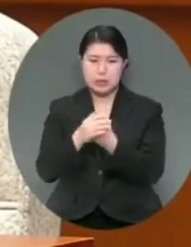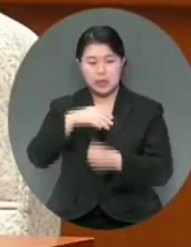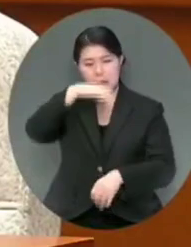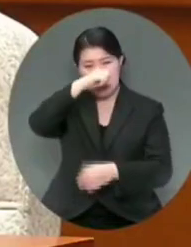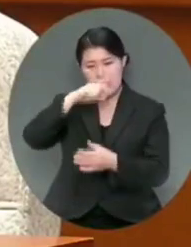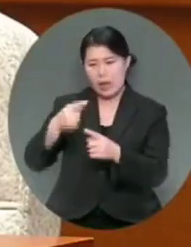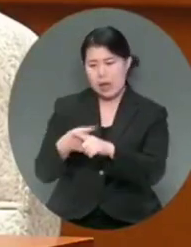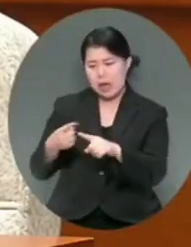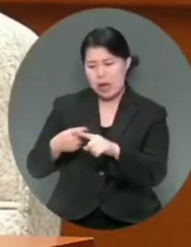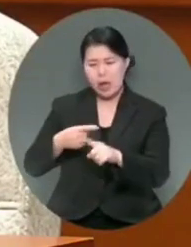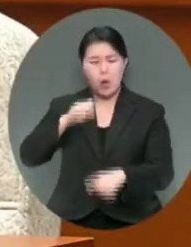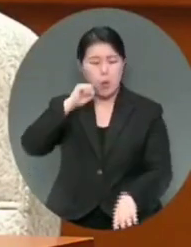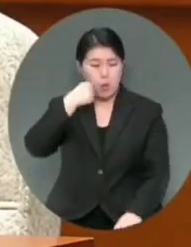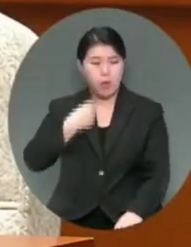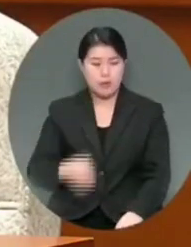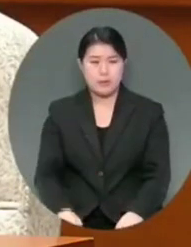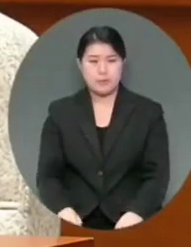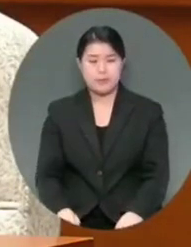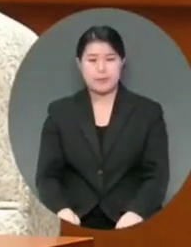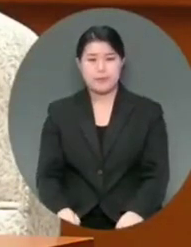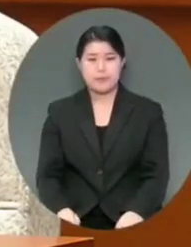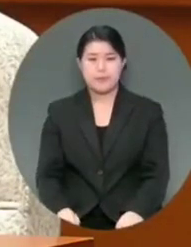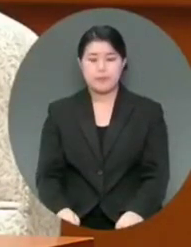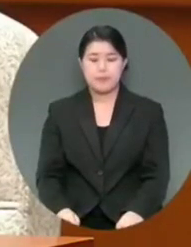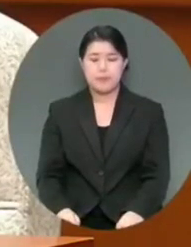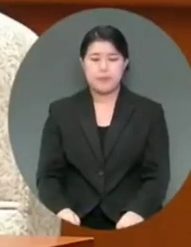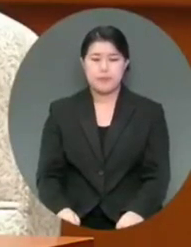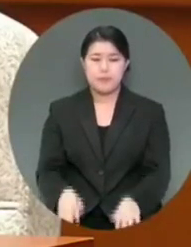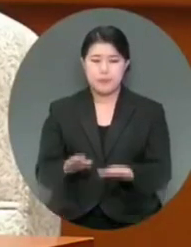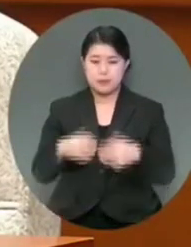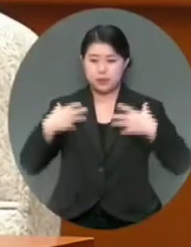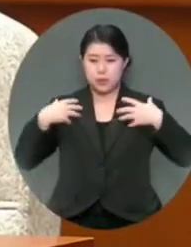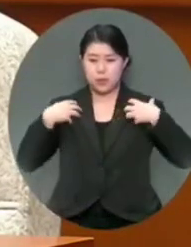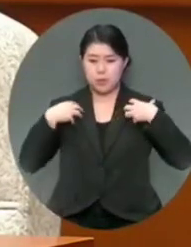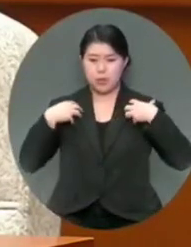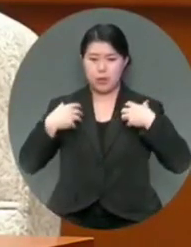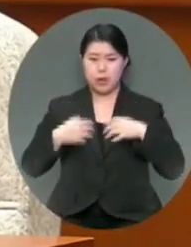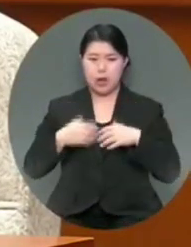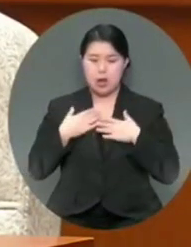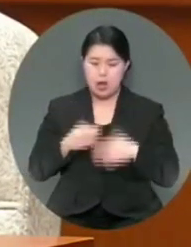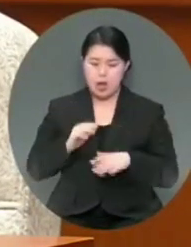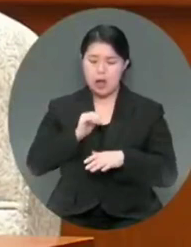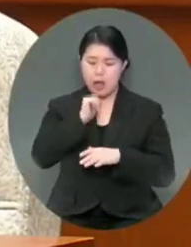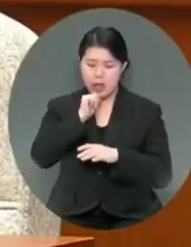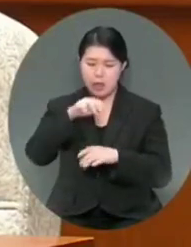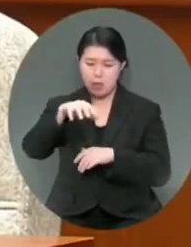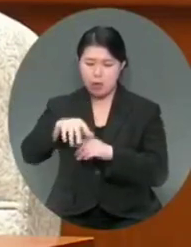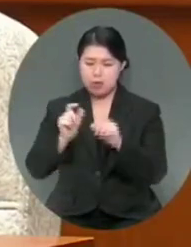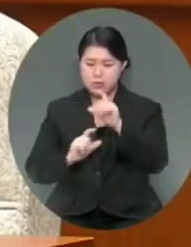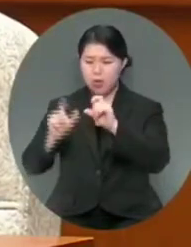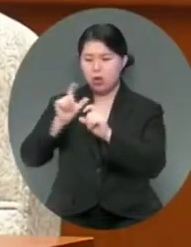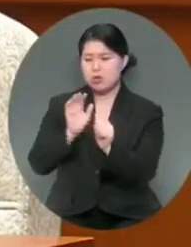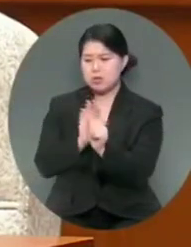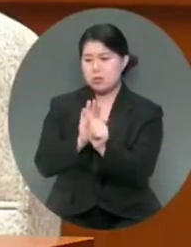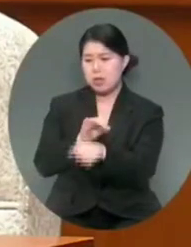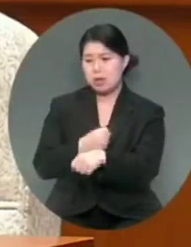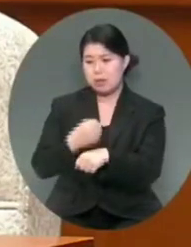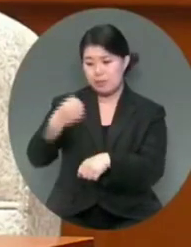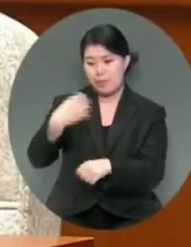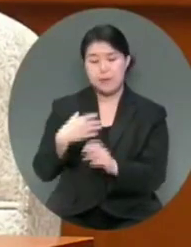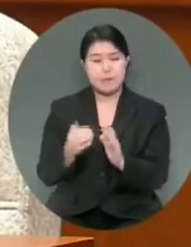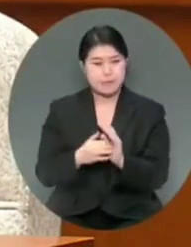예산 편성이 만만치 않은 상황입니다. 정부가 이 어려운 곳에 더 두텁게 지원하겠다 이렇게